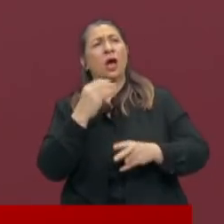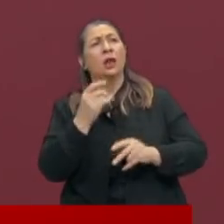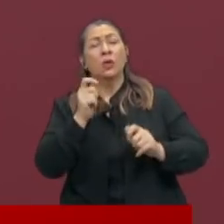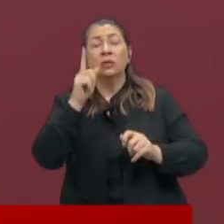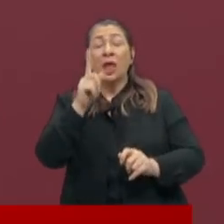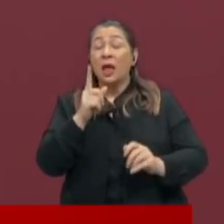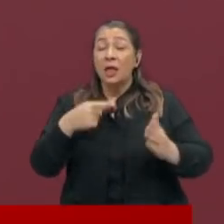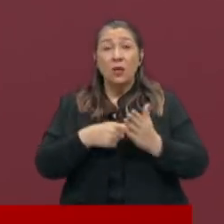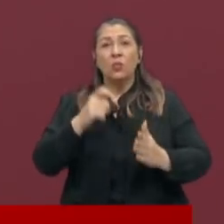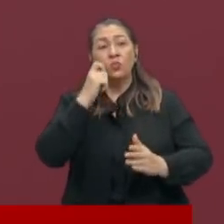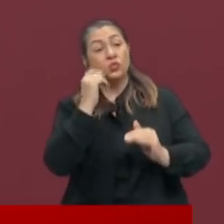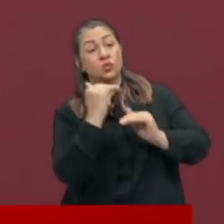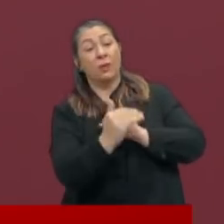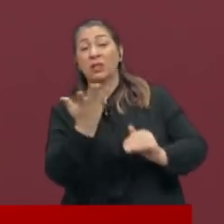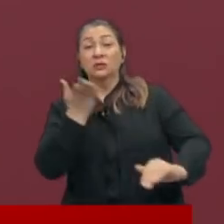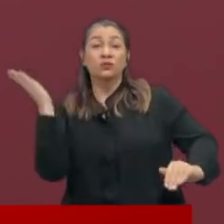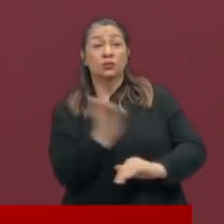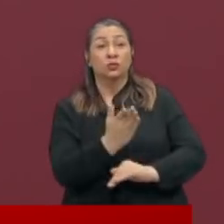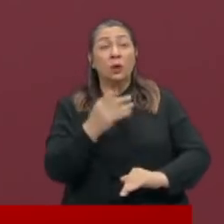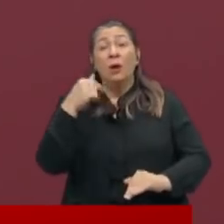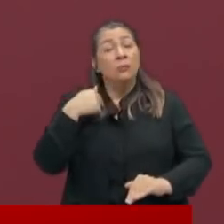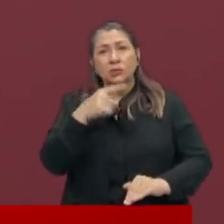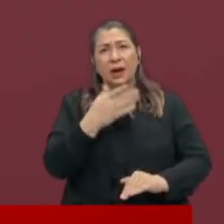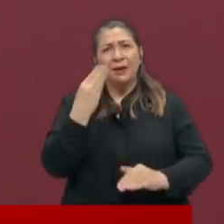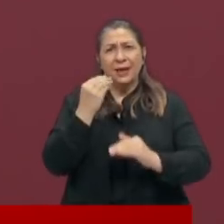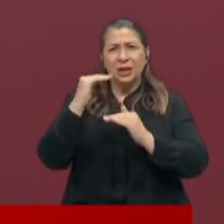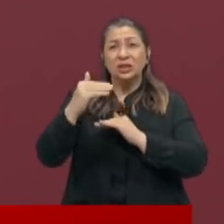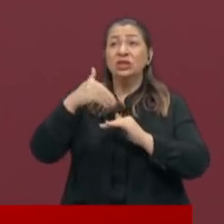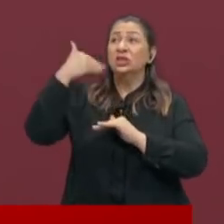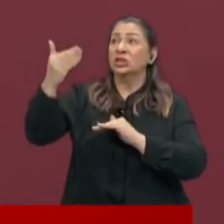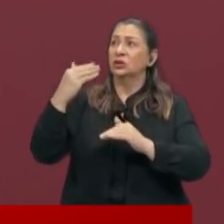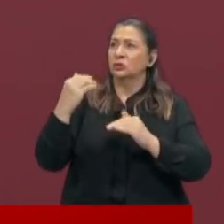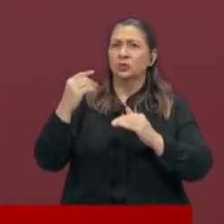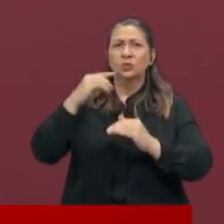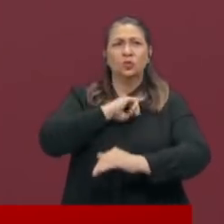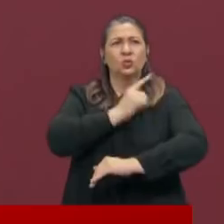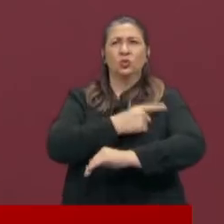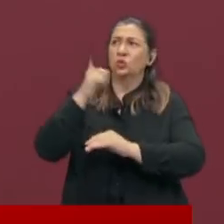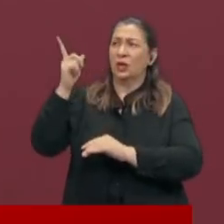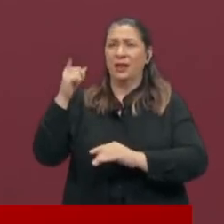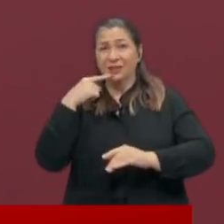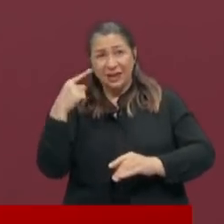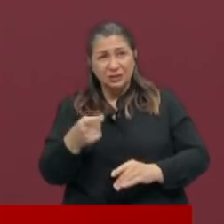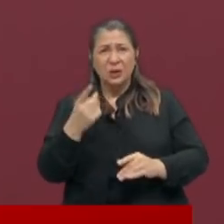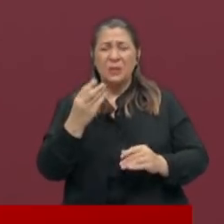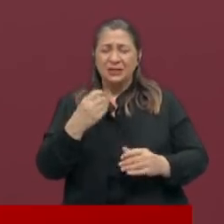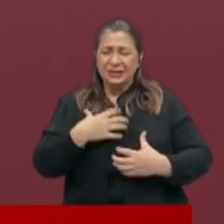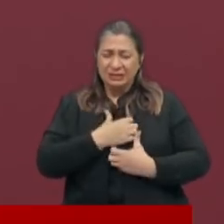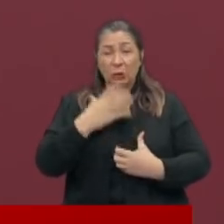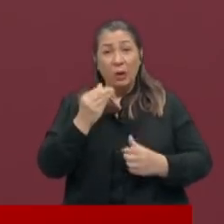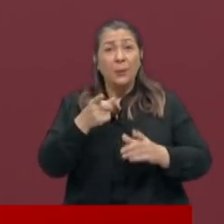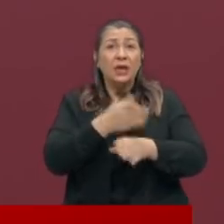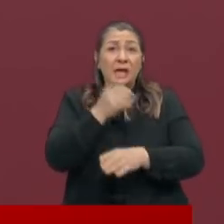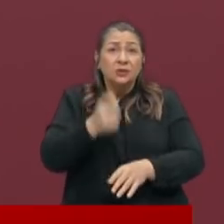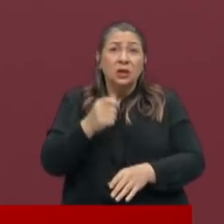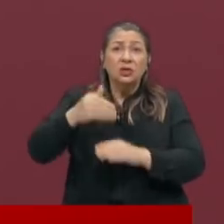amaç Müslümanlara nasıl vururuzun hesabı. Biz bunu gençlerimize dış güçlerde ince de biraz zorlarına gidiyor ama bu bir gerçek.